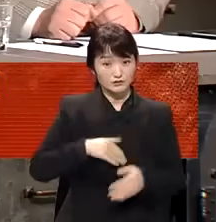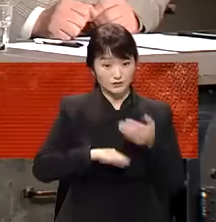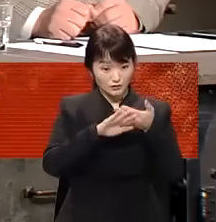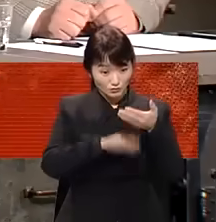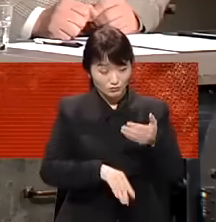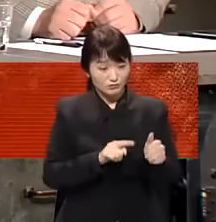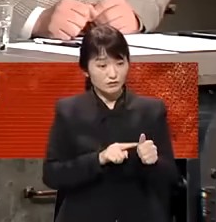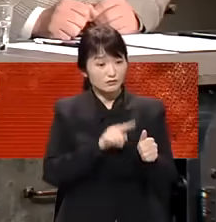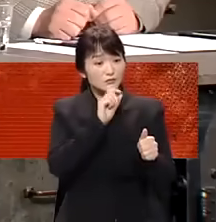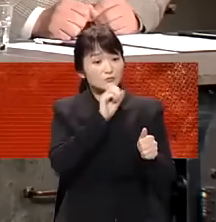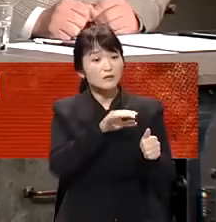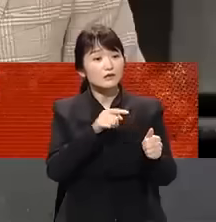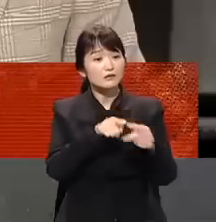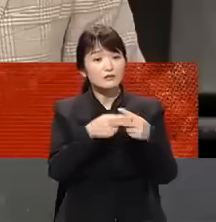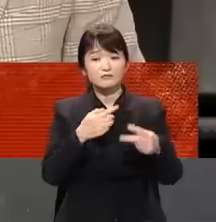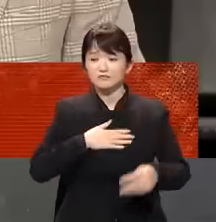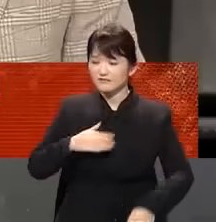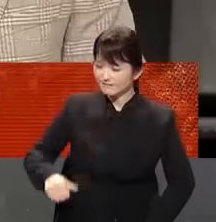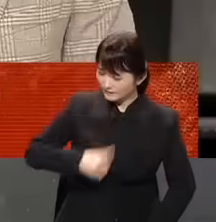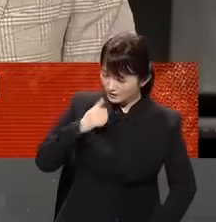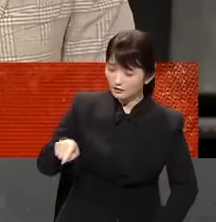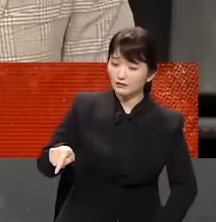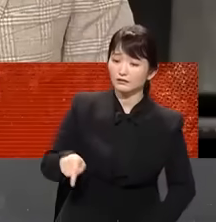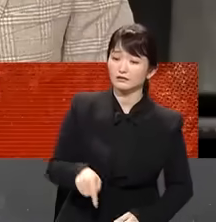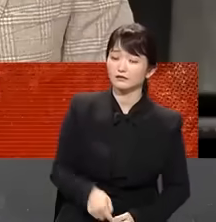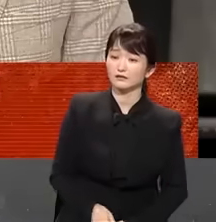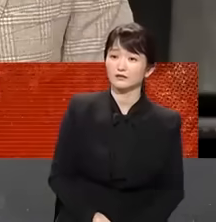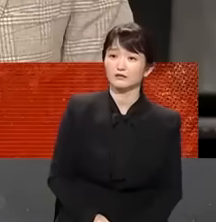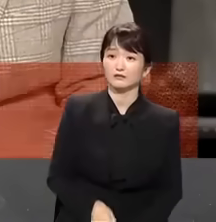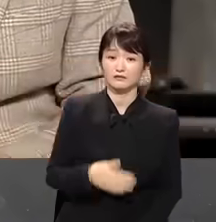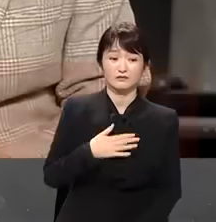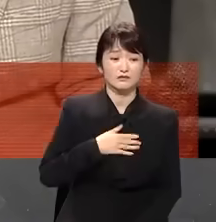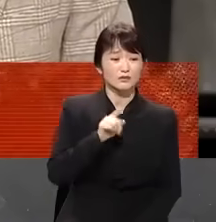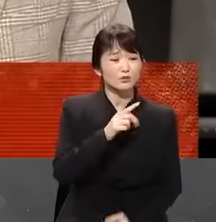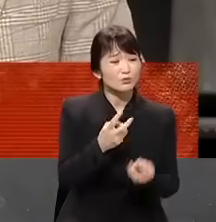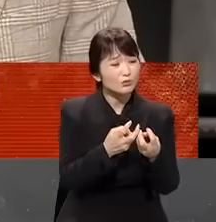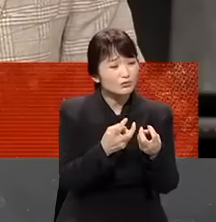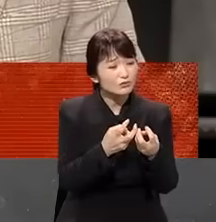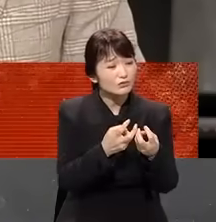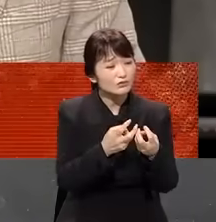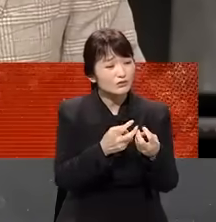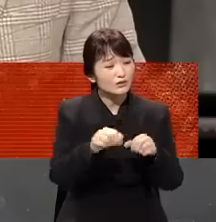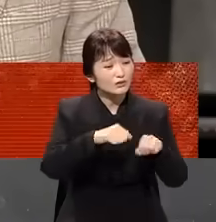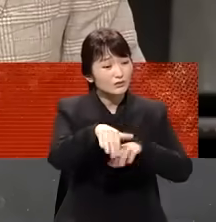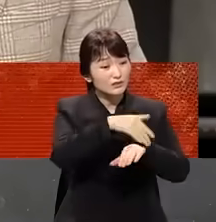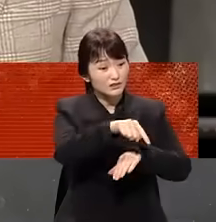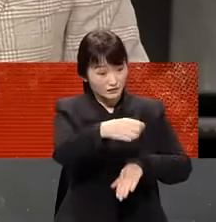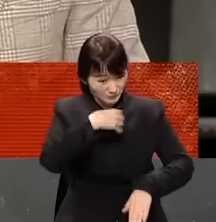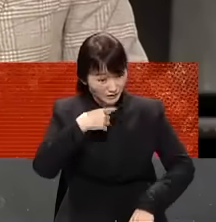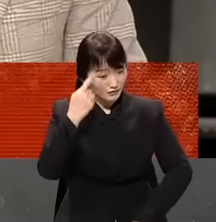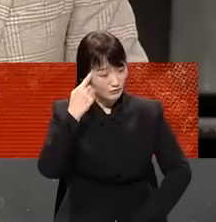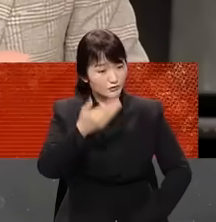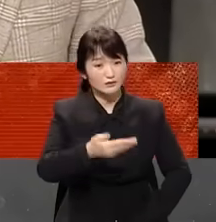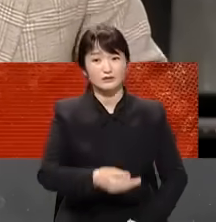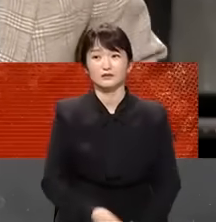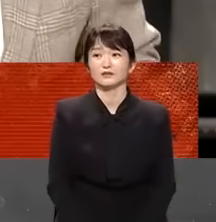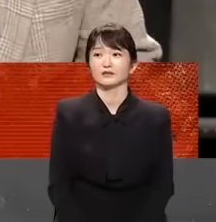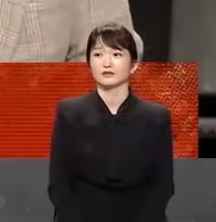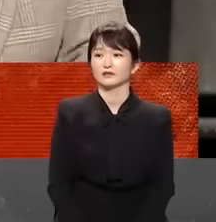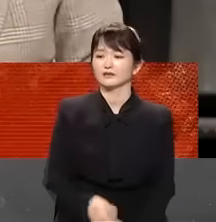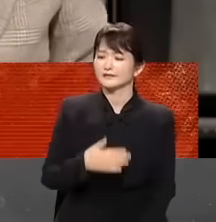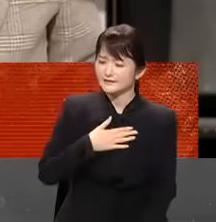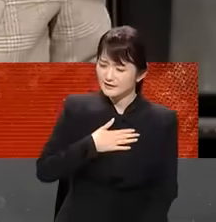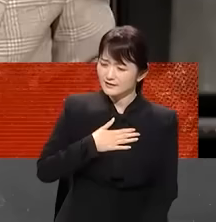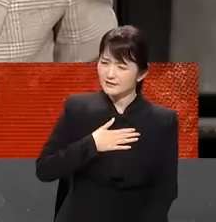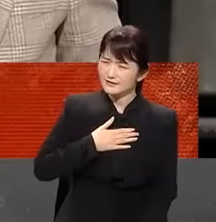내가 좀 이해를 하는데 왜 나한테 불동이 튀어 그리고 내가 어떻게 하고 다니냐 그게 나한테 할 소리야 나도